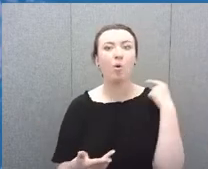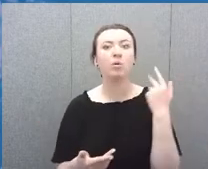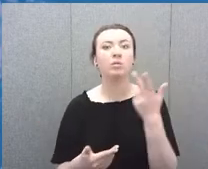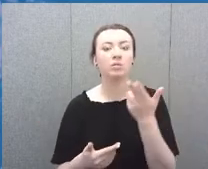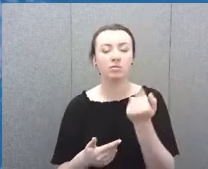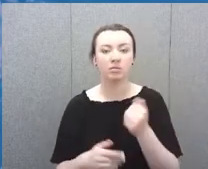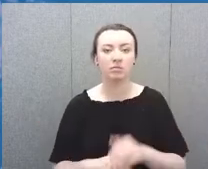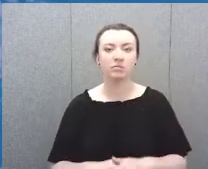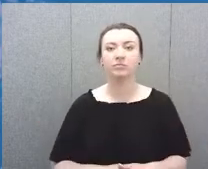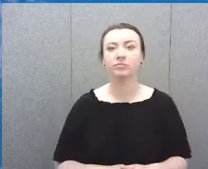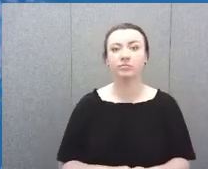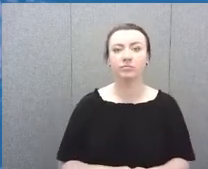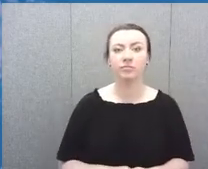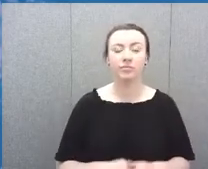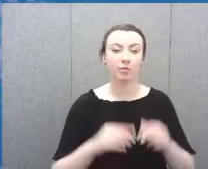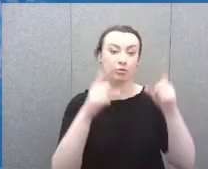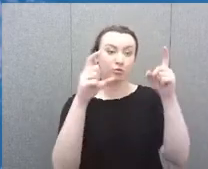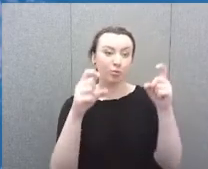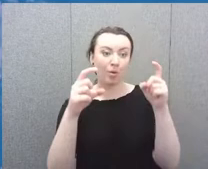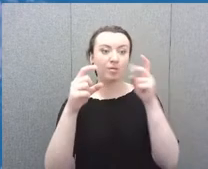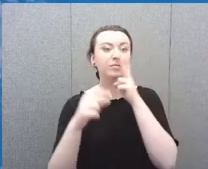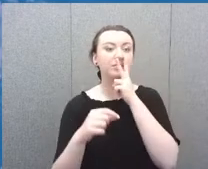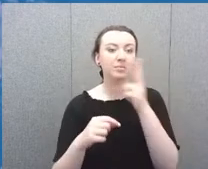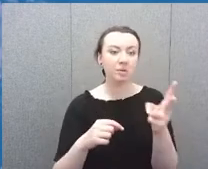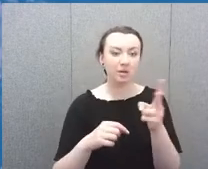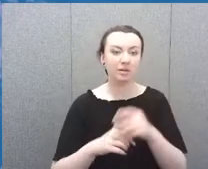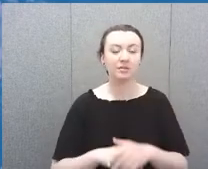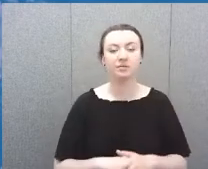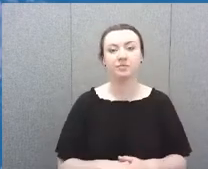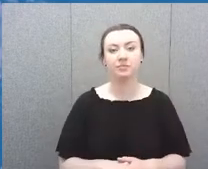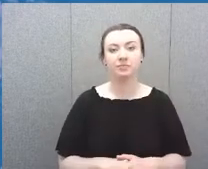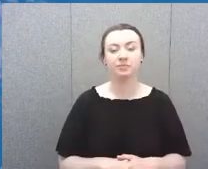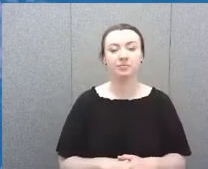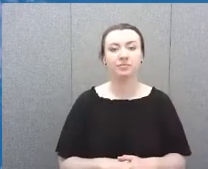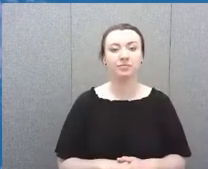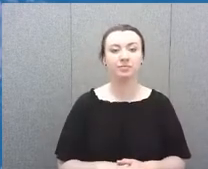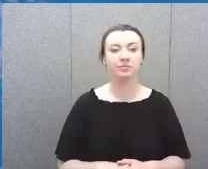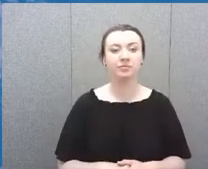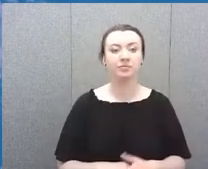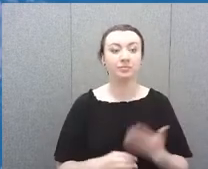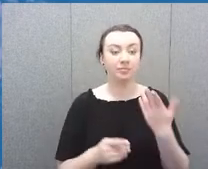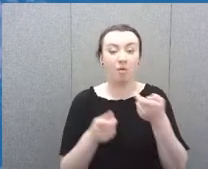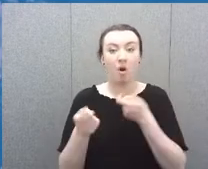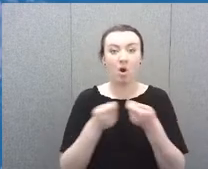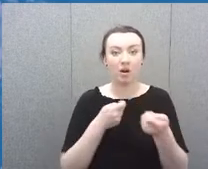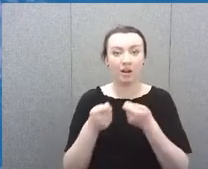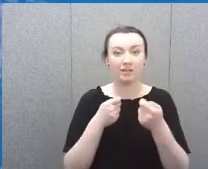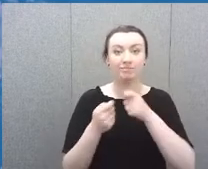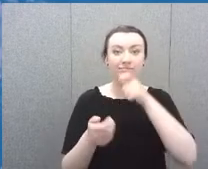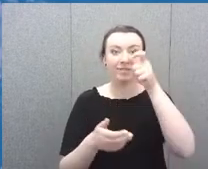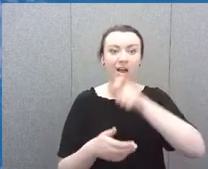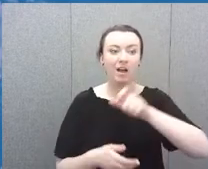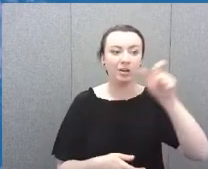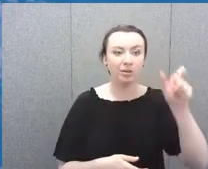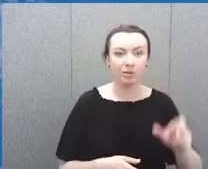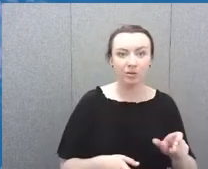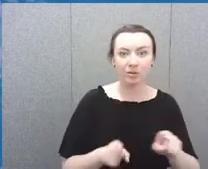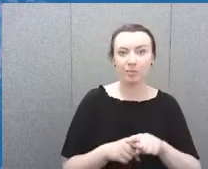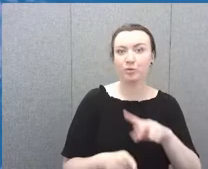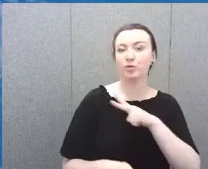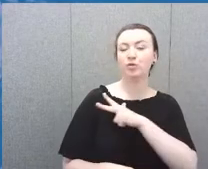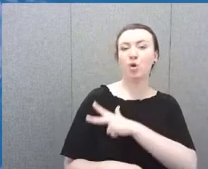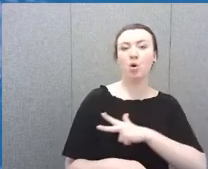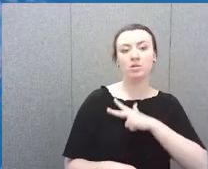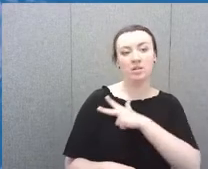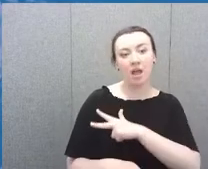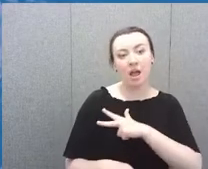фотографиях, что это социальные и визуальные портреты этих женщин, которые я, ну, не хотела бы сейчас